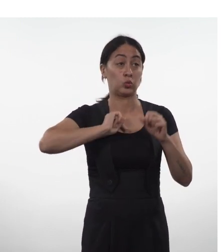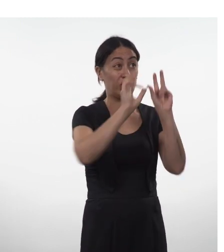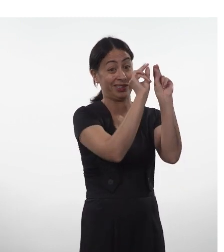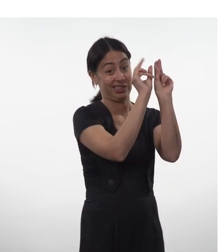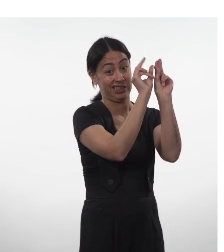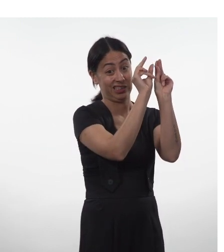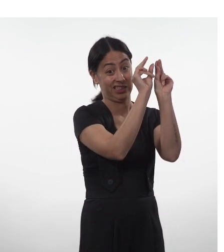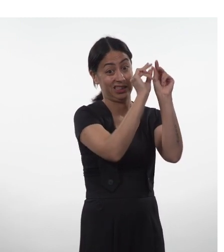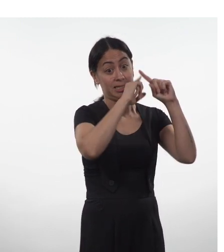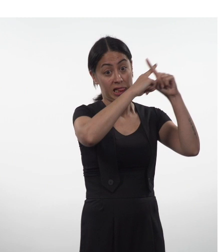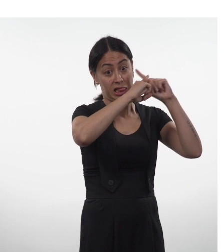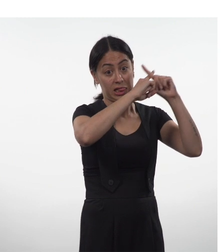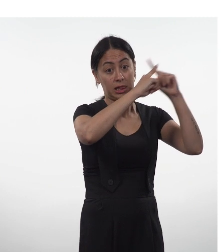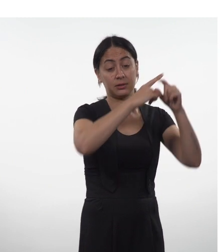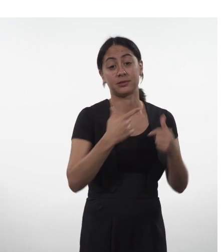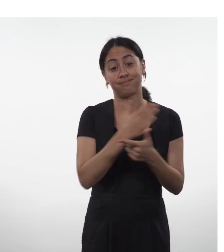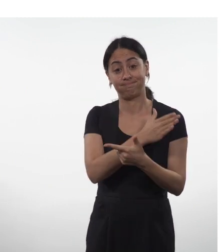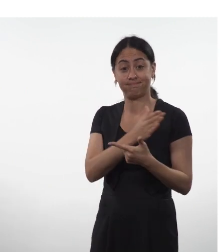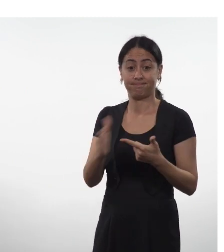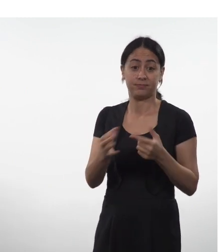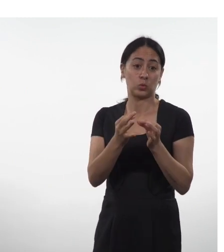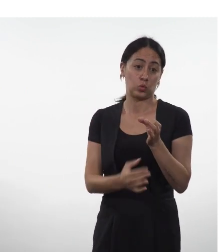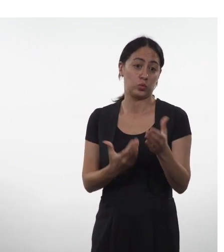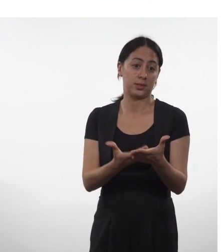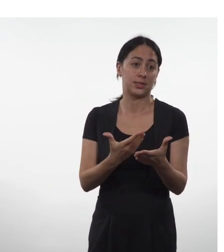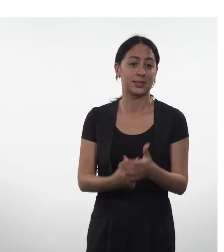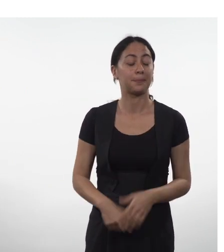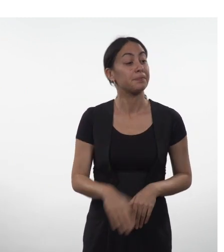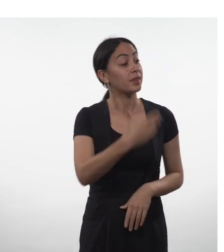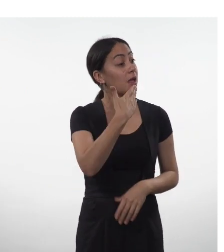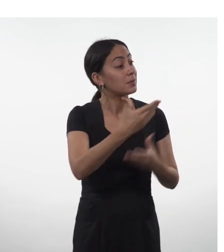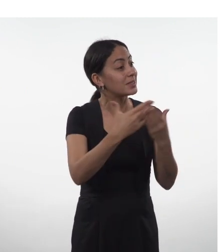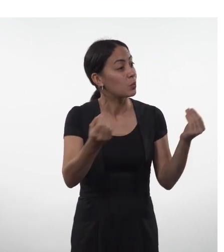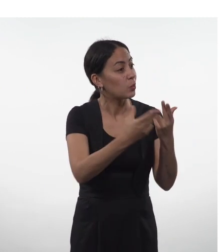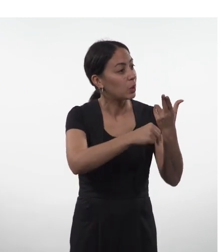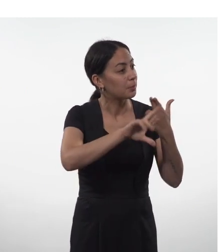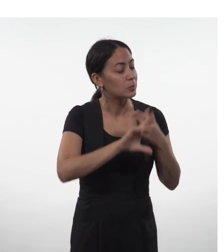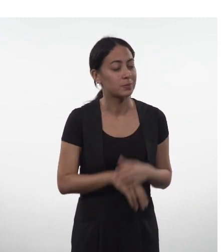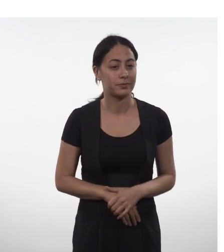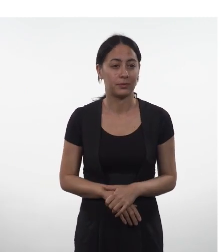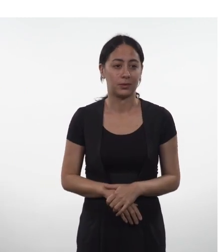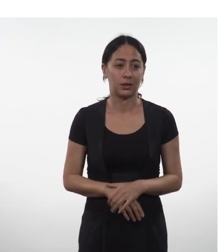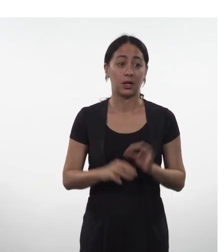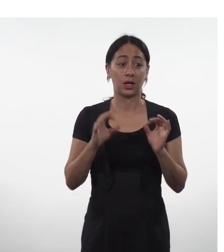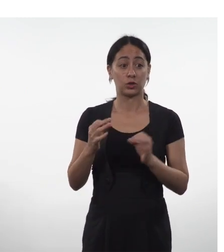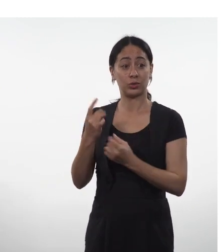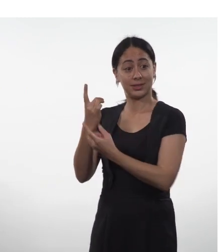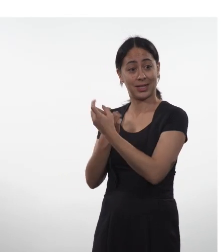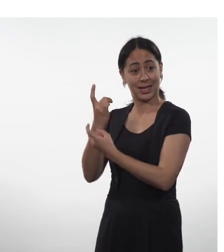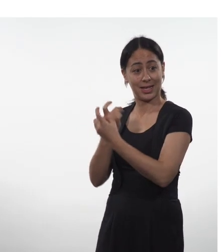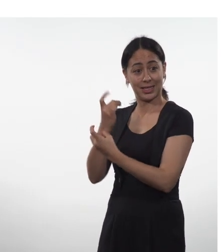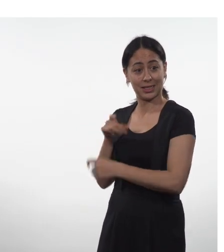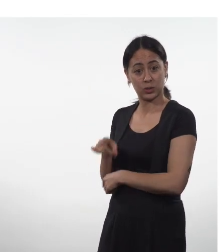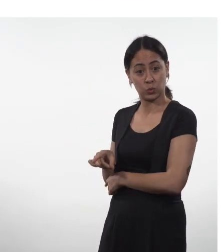charge financière. Merci beaucoup pour cette réponse et je tiens à souligner que toutes les questions auront des